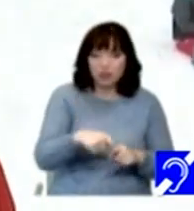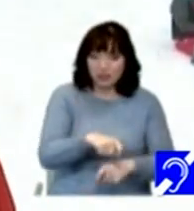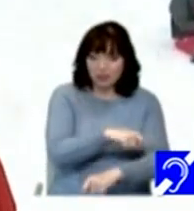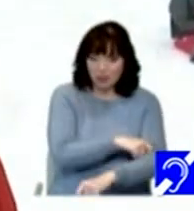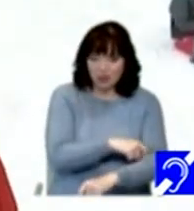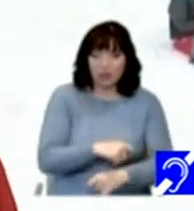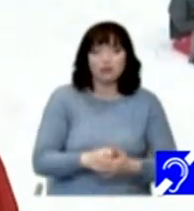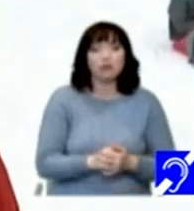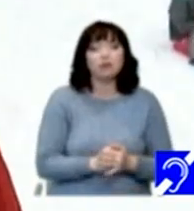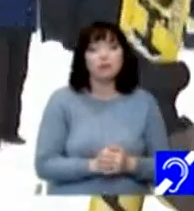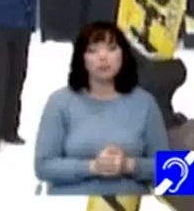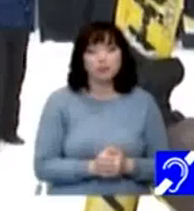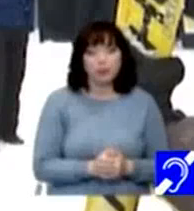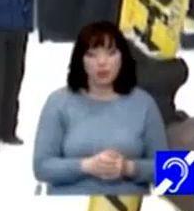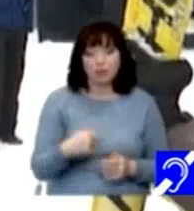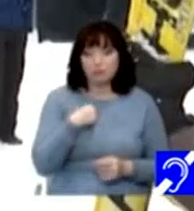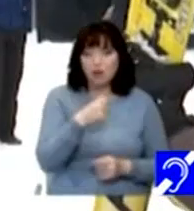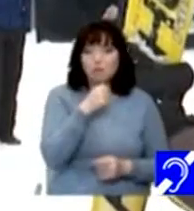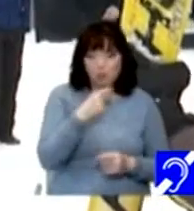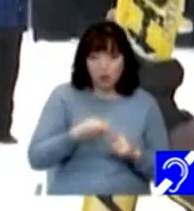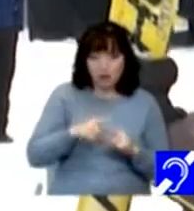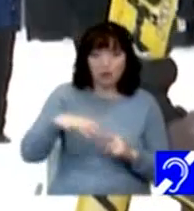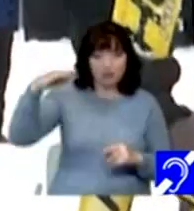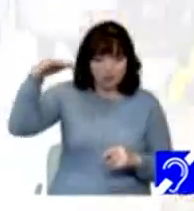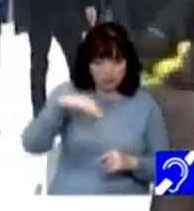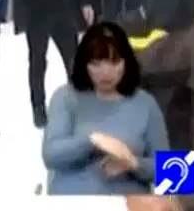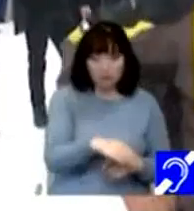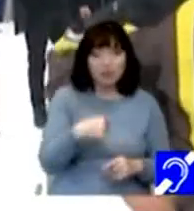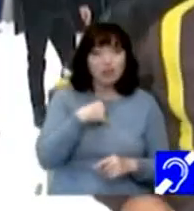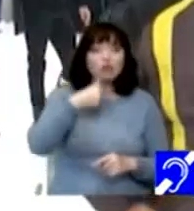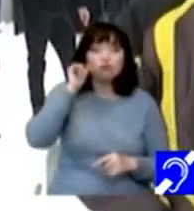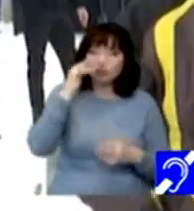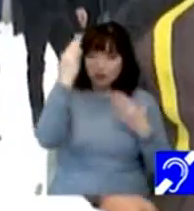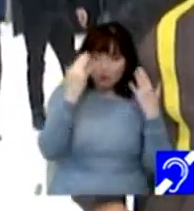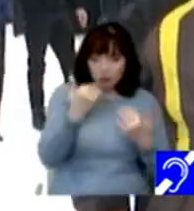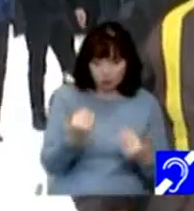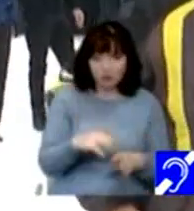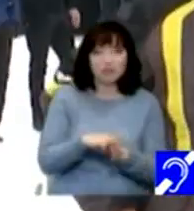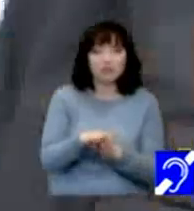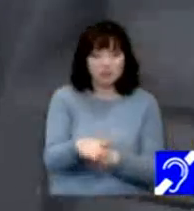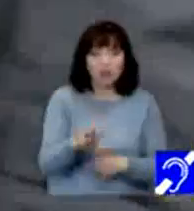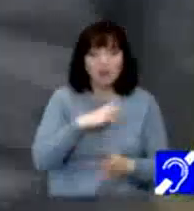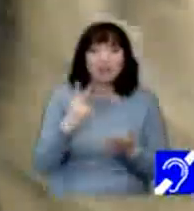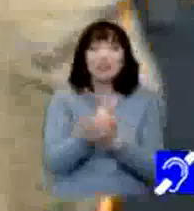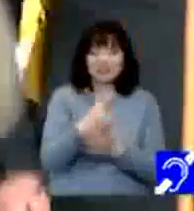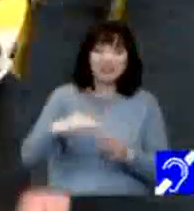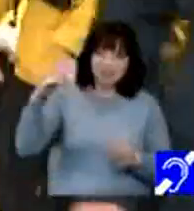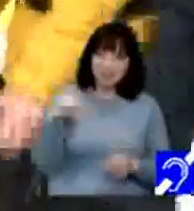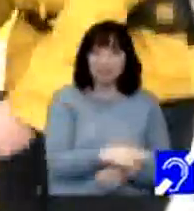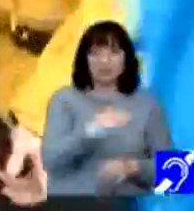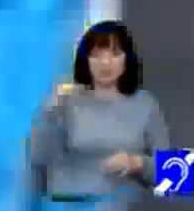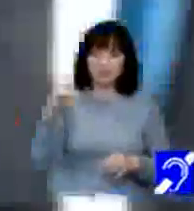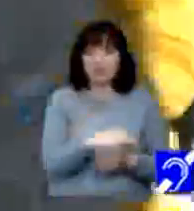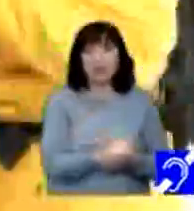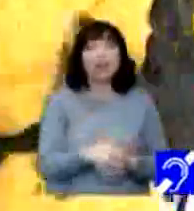de nivel de 810 metri. Am testat pârtia, mi-am dorit de ieri asta, suntem fericiți, am făcut câte două manșe. Pârtia este deocamdată